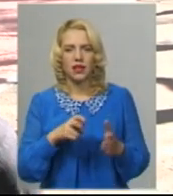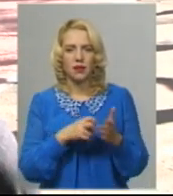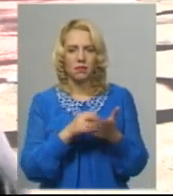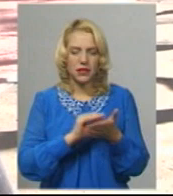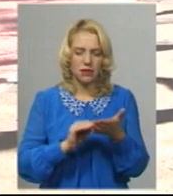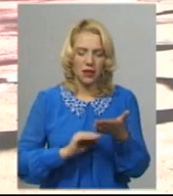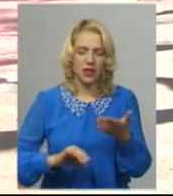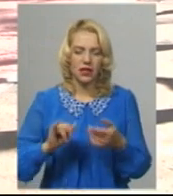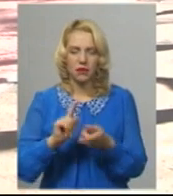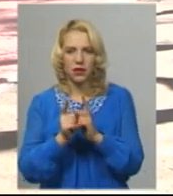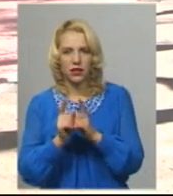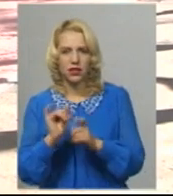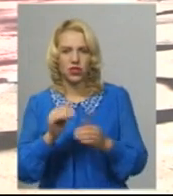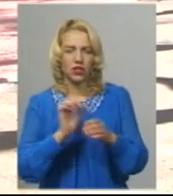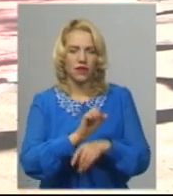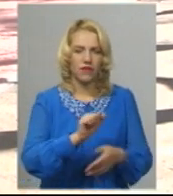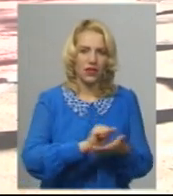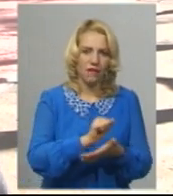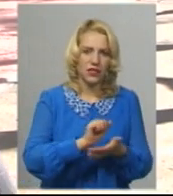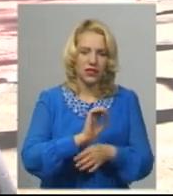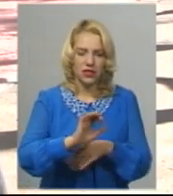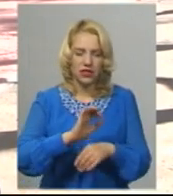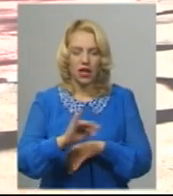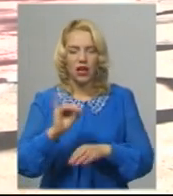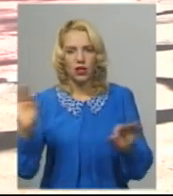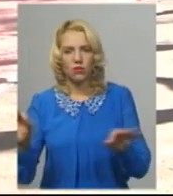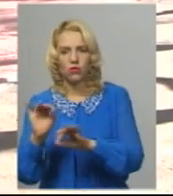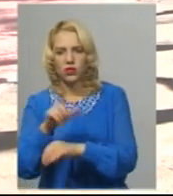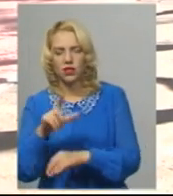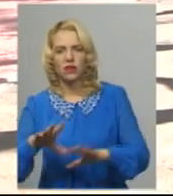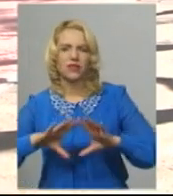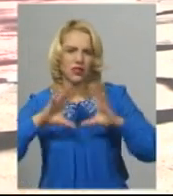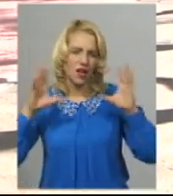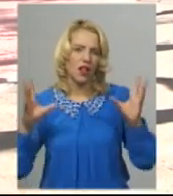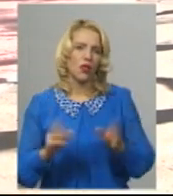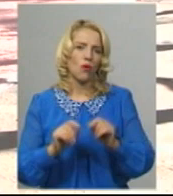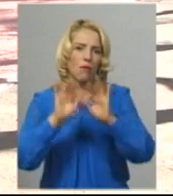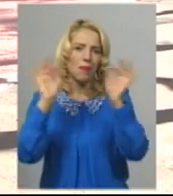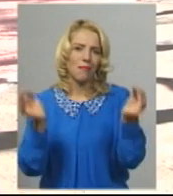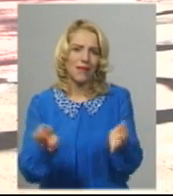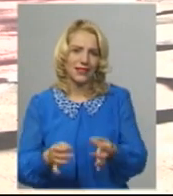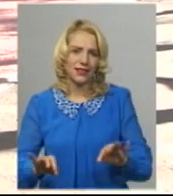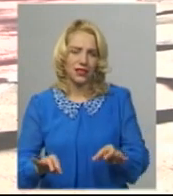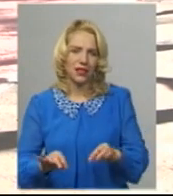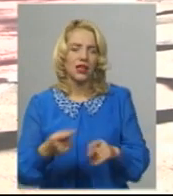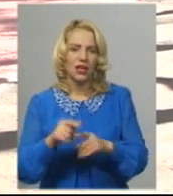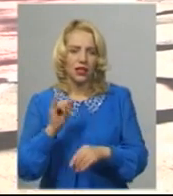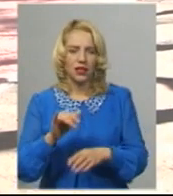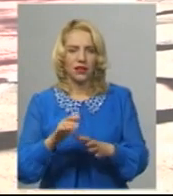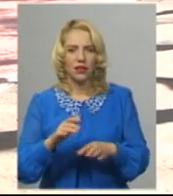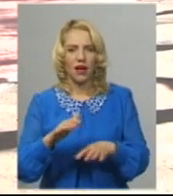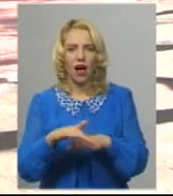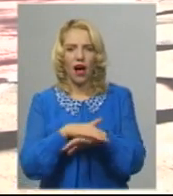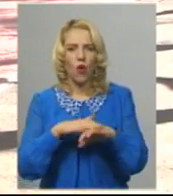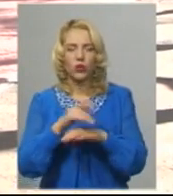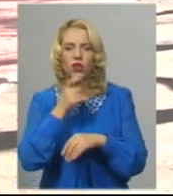і перекладачі, і видавці, і музиканти, загалом митці в широкому сенсі цього слова, але аудиторія